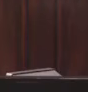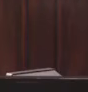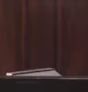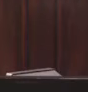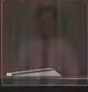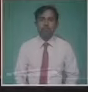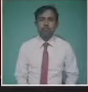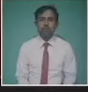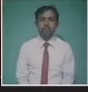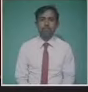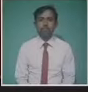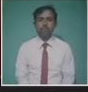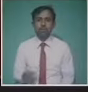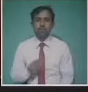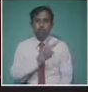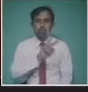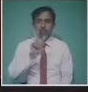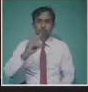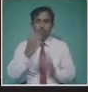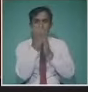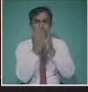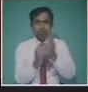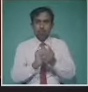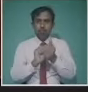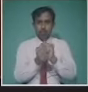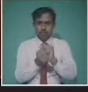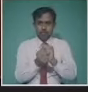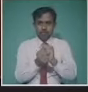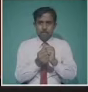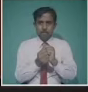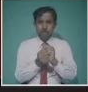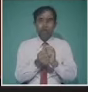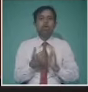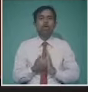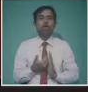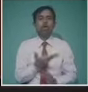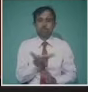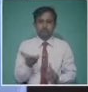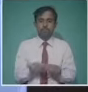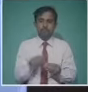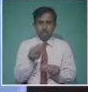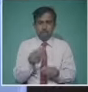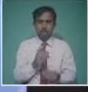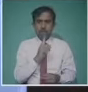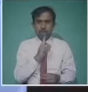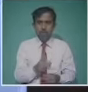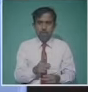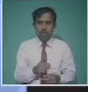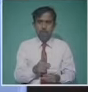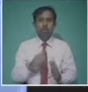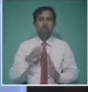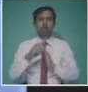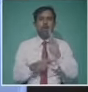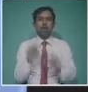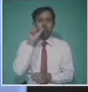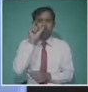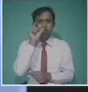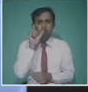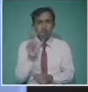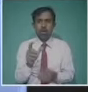අද දින 22 වෙනි ව්‍යවස්ථා සංශෝධනය මේ උත්තරීතර සභාවට ගේනවා කෙළවෙලා මුළු රටම බලාගෙන